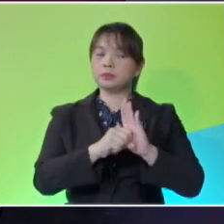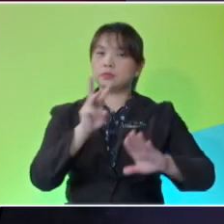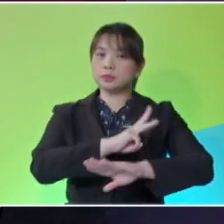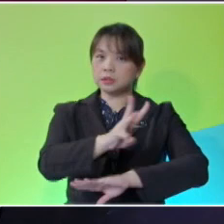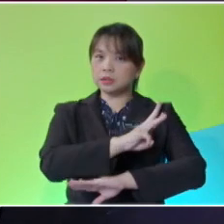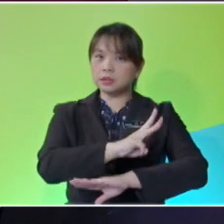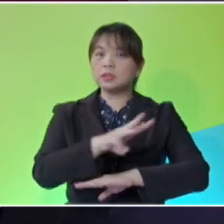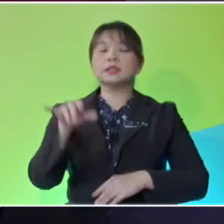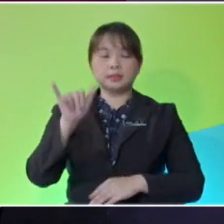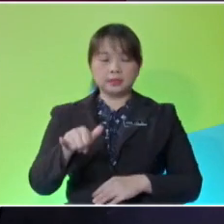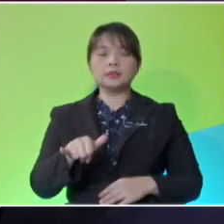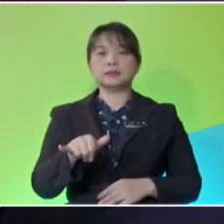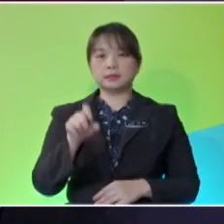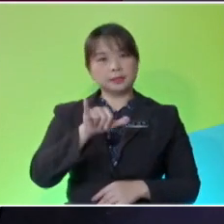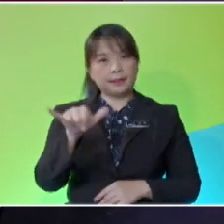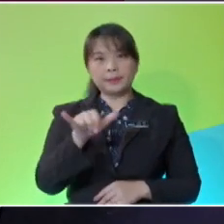kosannya luas